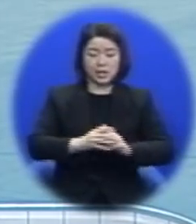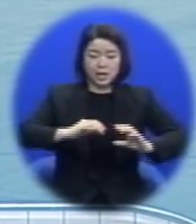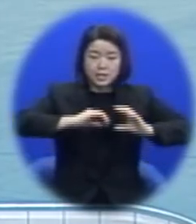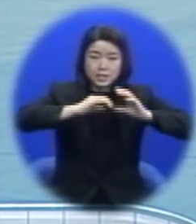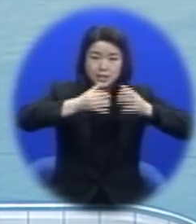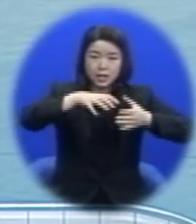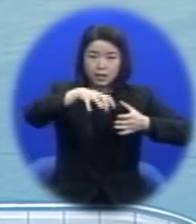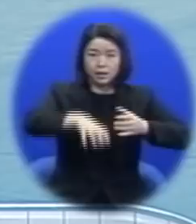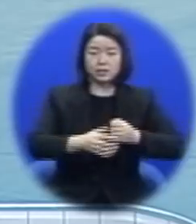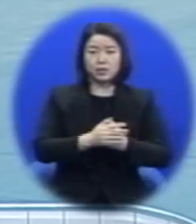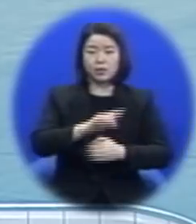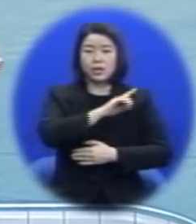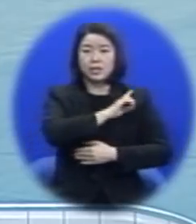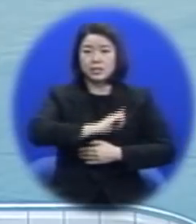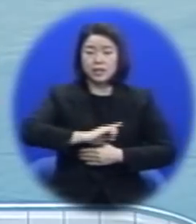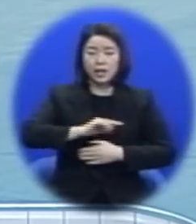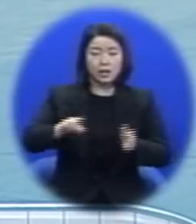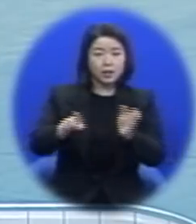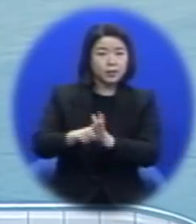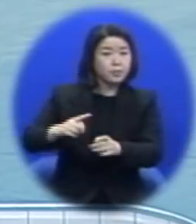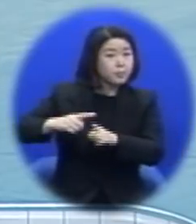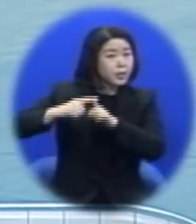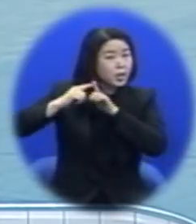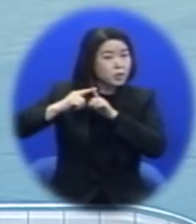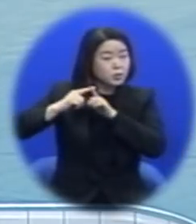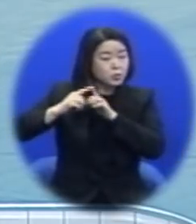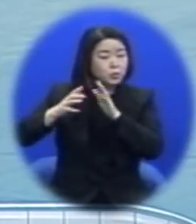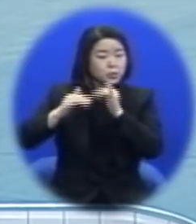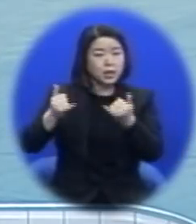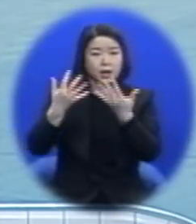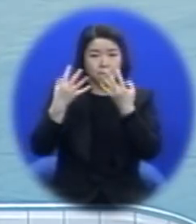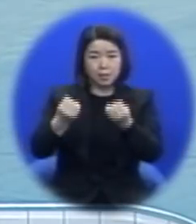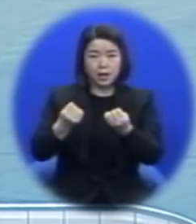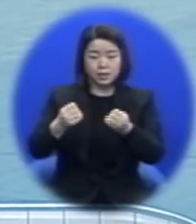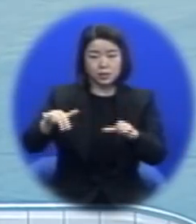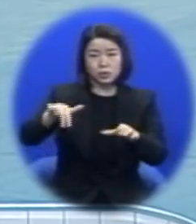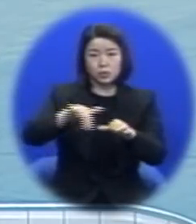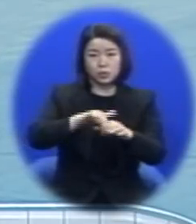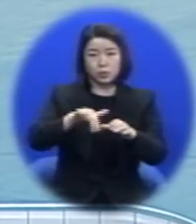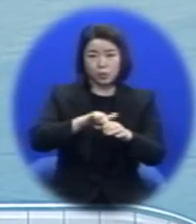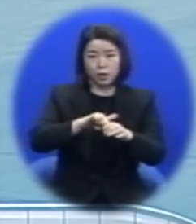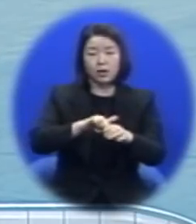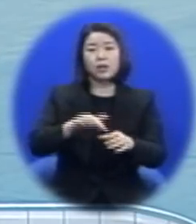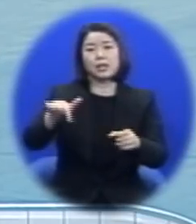세계에서 가장 순교자를 많이 내고 있는 종교가 기독교입니다.